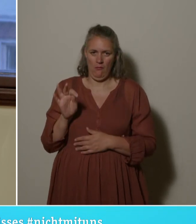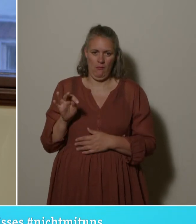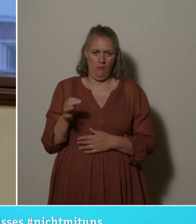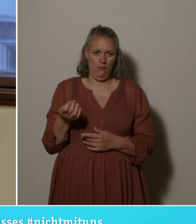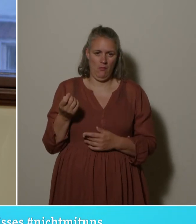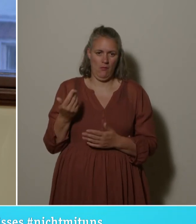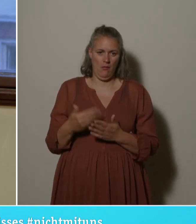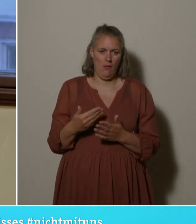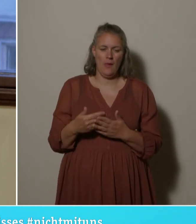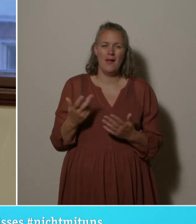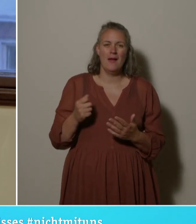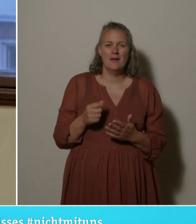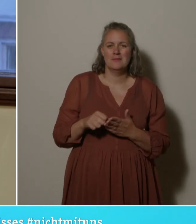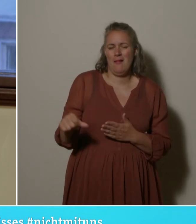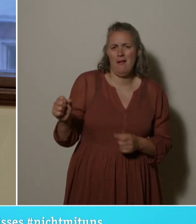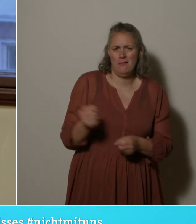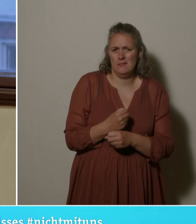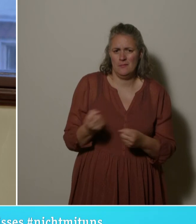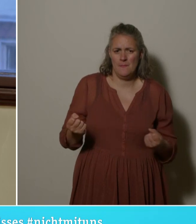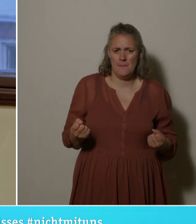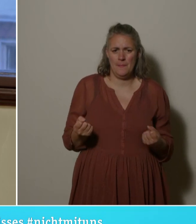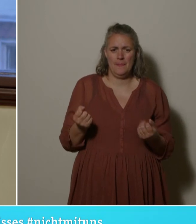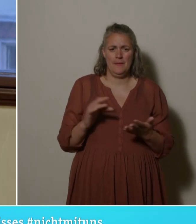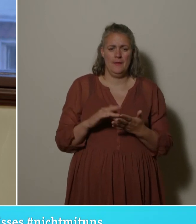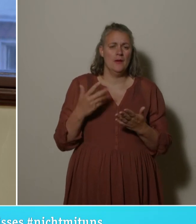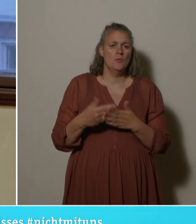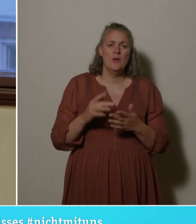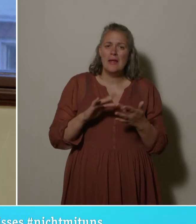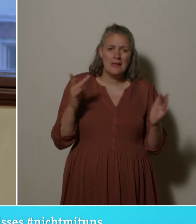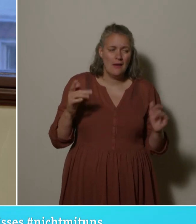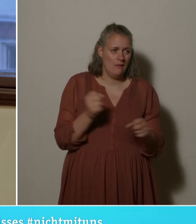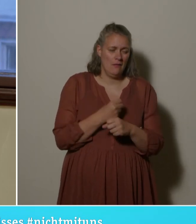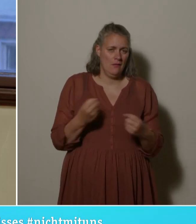die Bonität fehlt, weil sie nicht internetaffin sind, weil